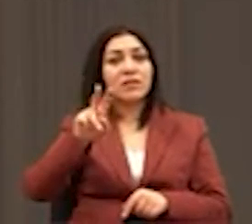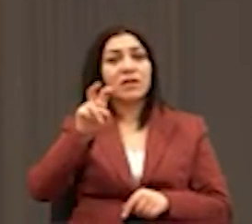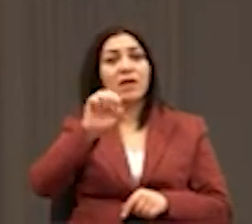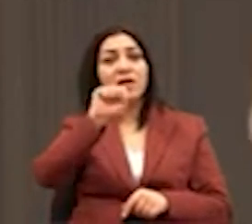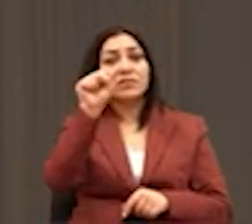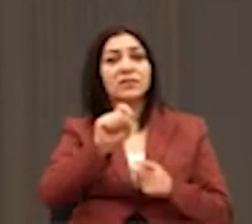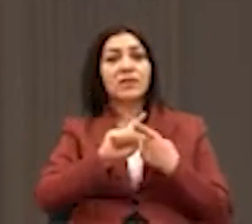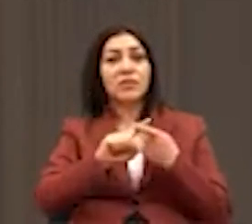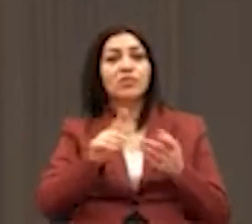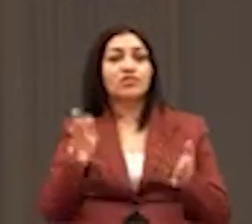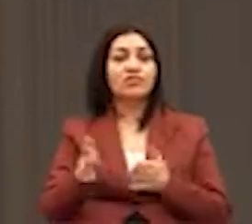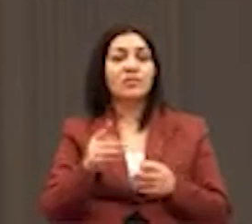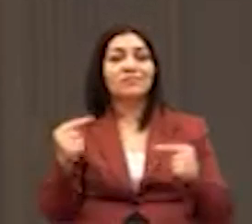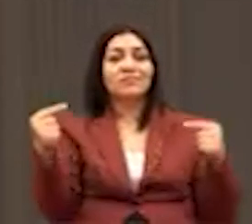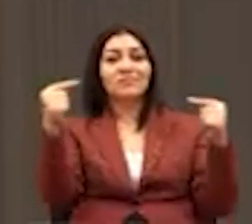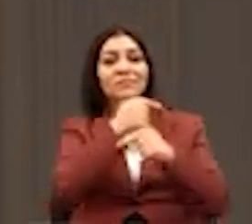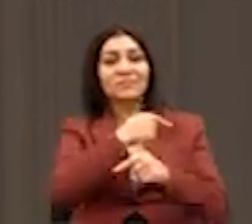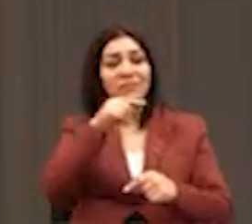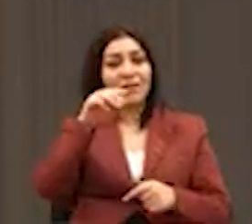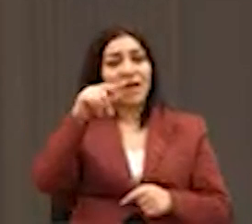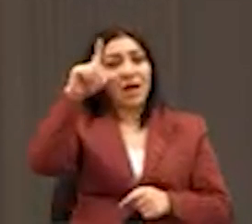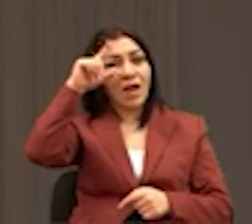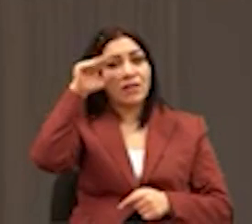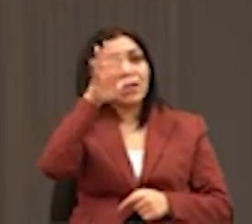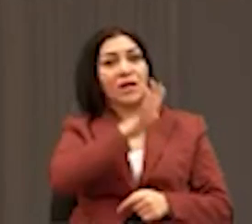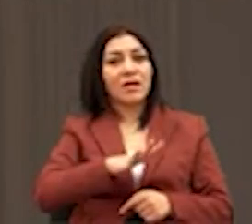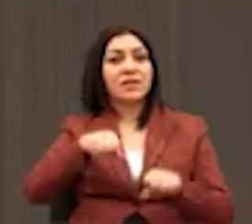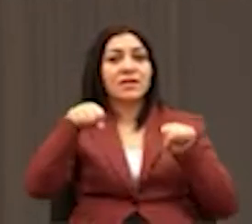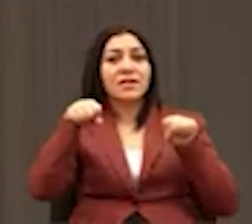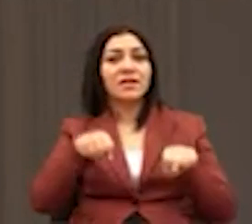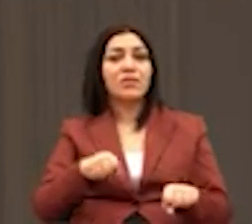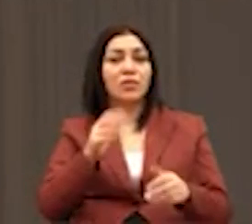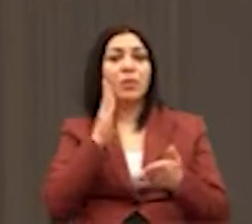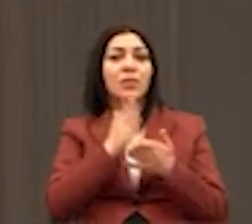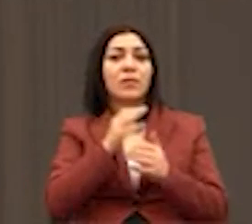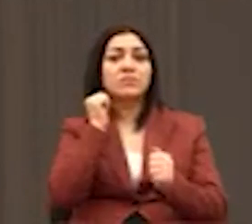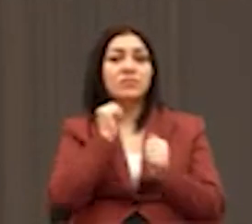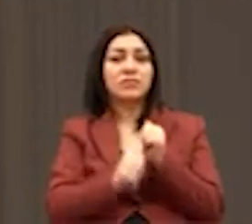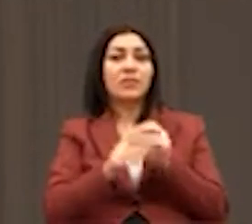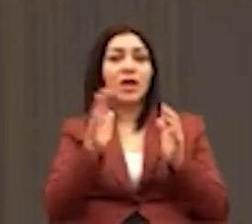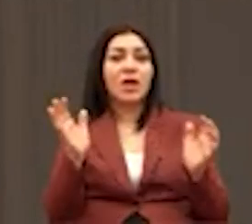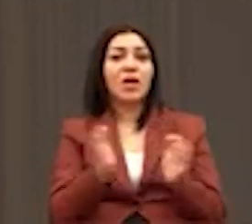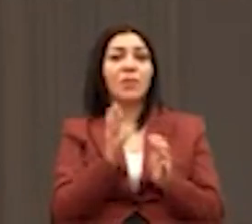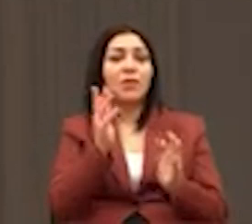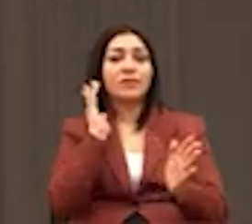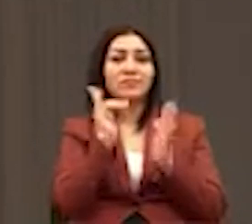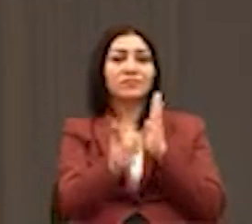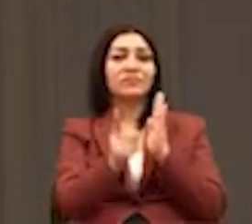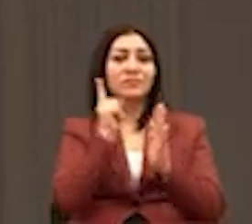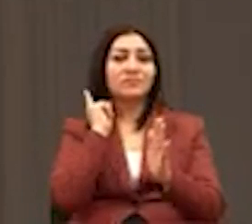ճանապարհն է, այսինքն դա նաև հայաստանցիներիս իրավունքն է ունենալ մշտական անվտանգ հաղորդակցություն